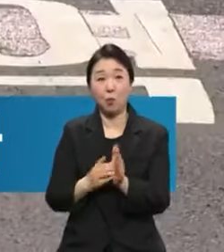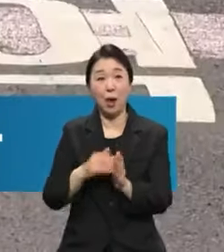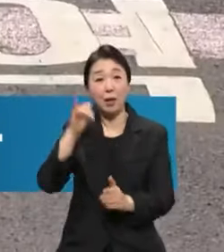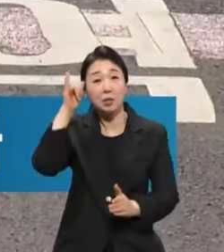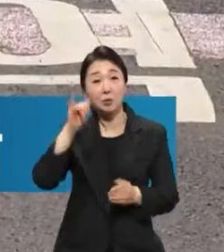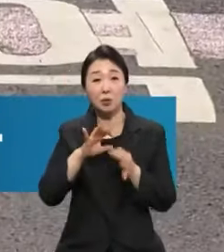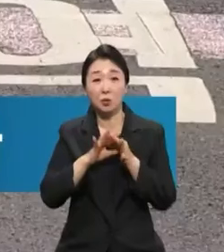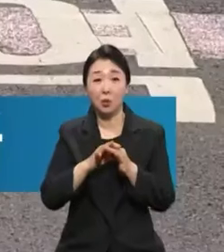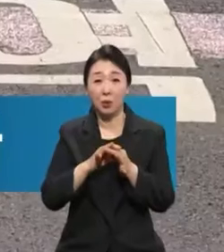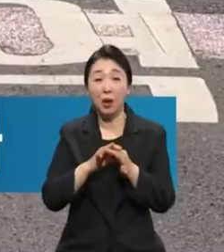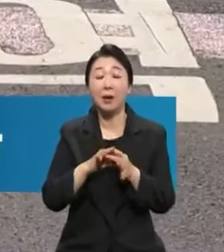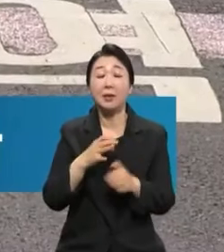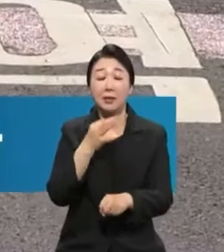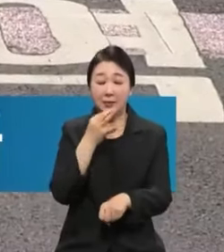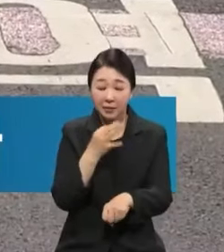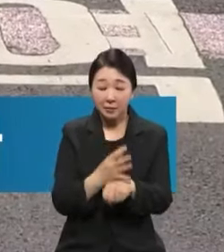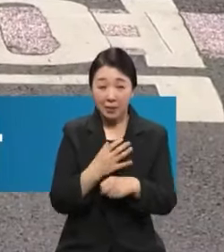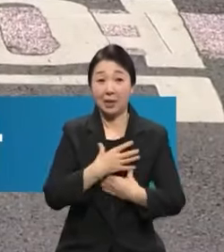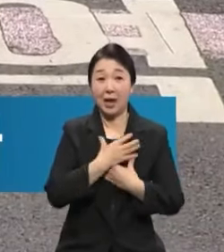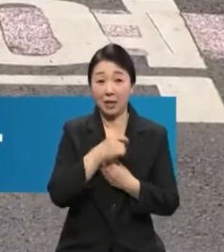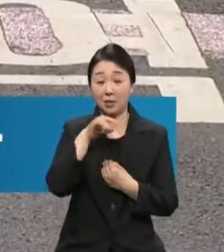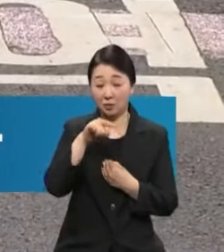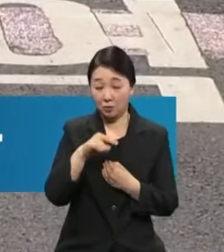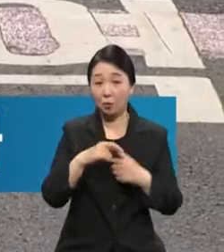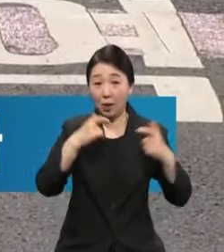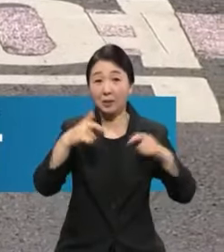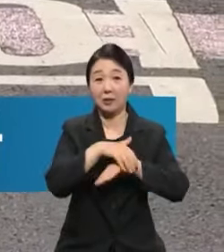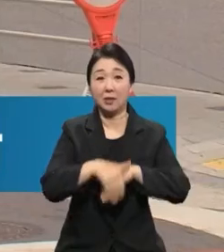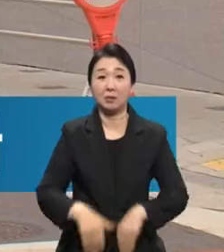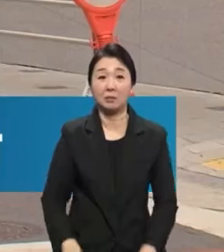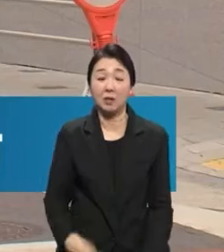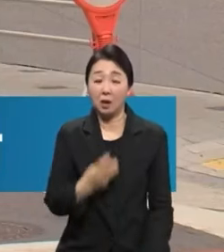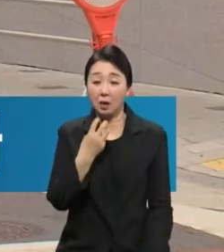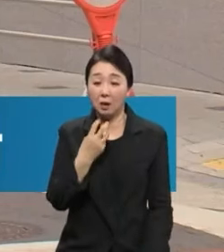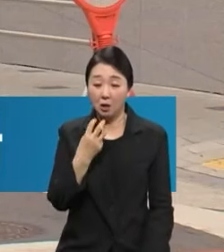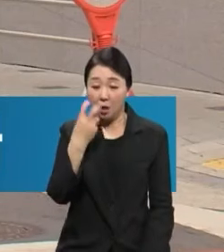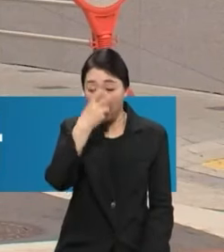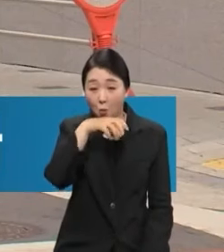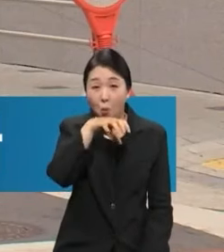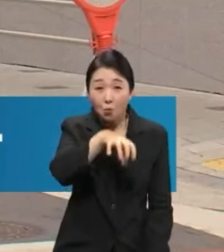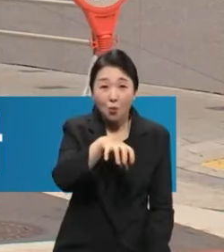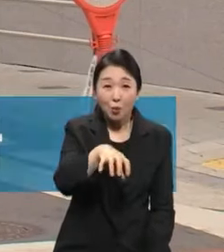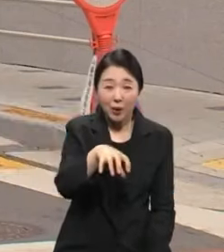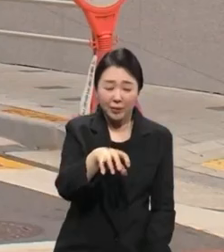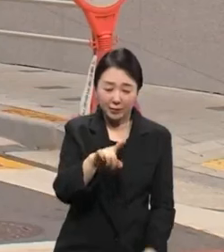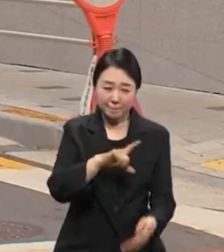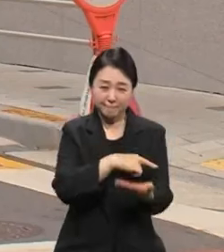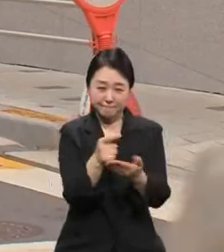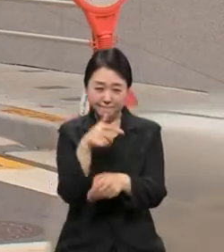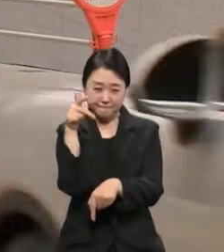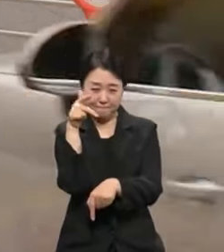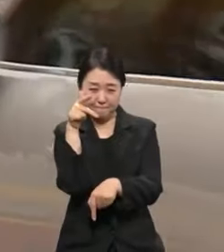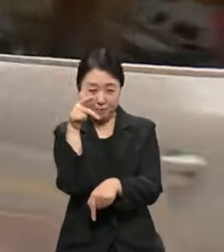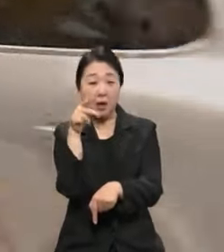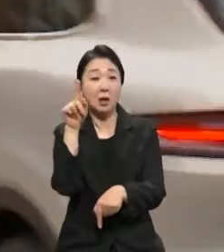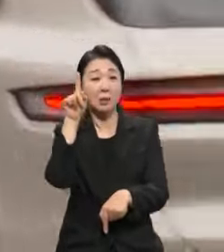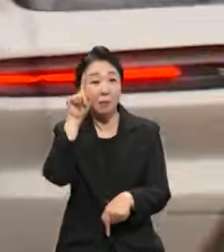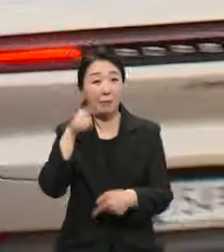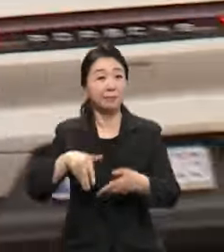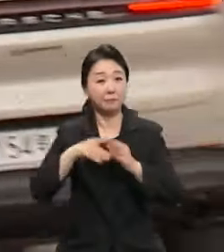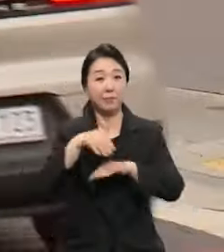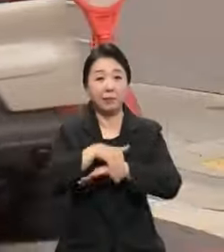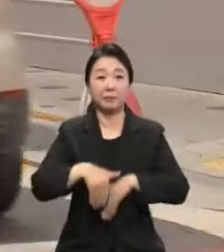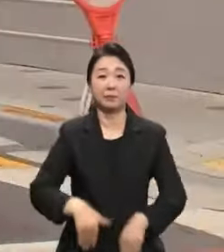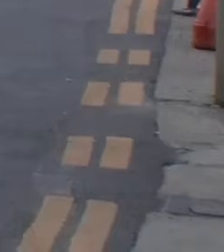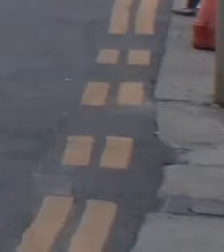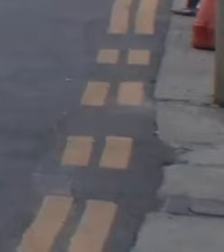스마트 안전시설도 확대합니다. 서울시는 올해 보호구역 내에 과속 단속 카메라를 100% 설치 완료할 계획입니다.